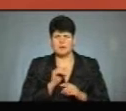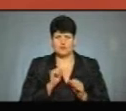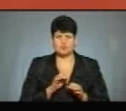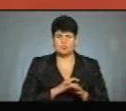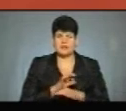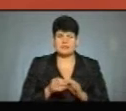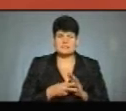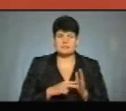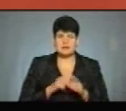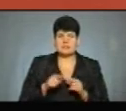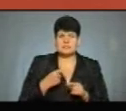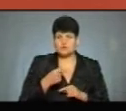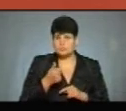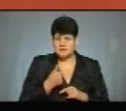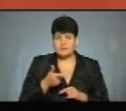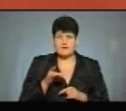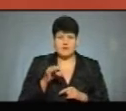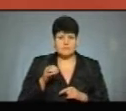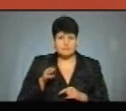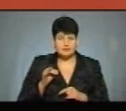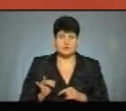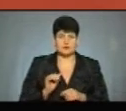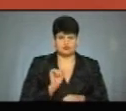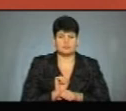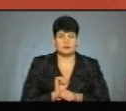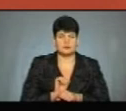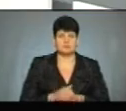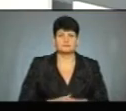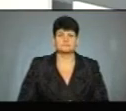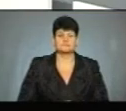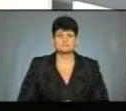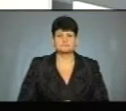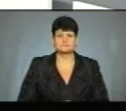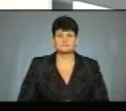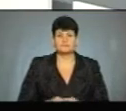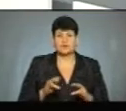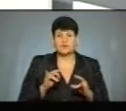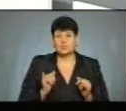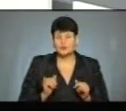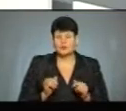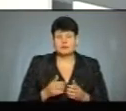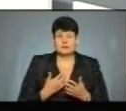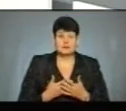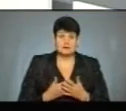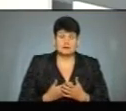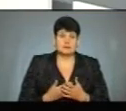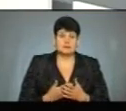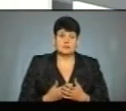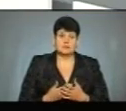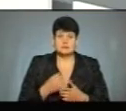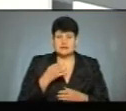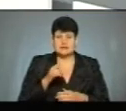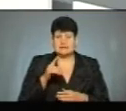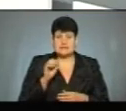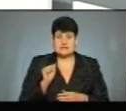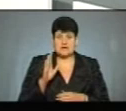які запланували на наступний рік, так, грантові проекти, призупинити? Ну, скажімо так, якщо візьмемо Заводську